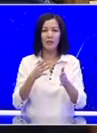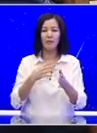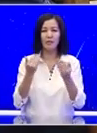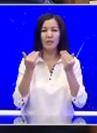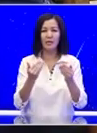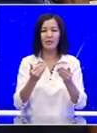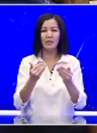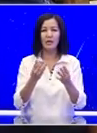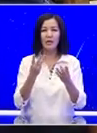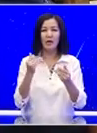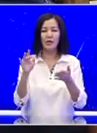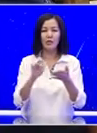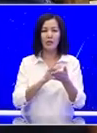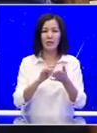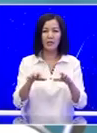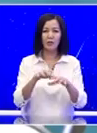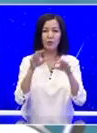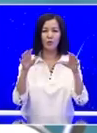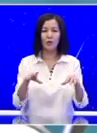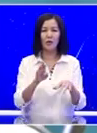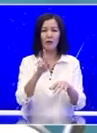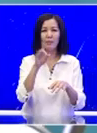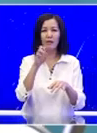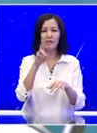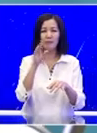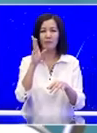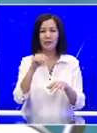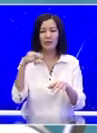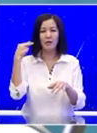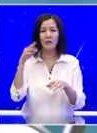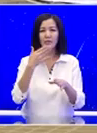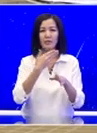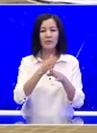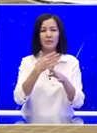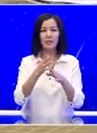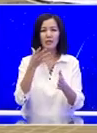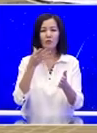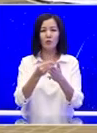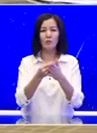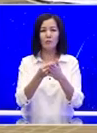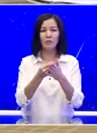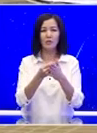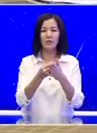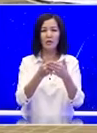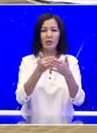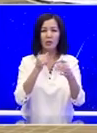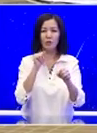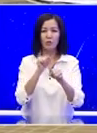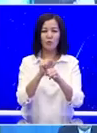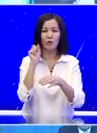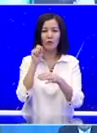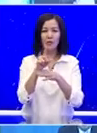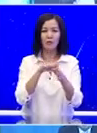Енді бір елеулі есеп қаржы агенттігінің төрайымы Мәдина Әбілқасымованыкі. Президент несиелер төлемін шегеру туралы